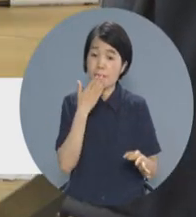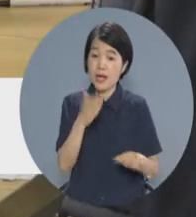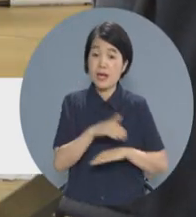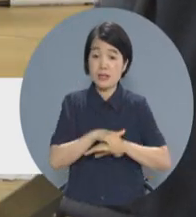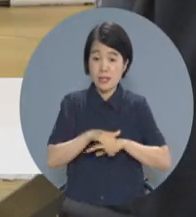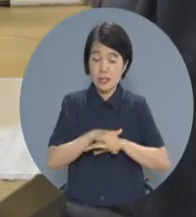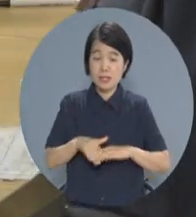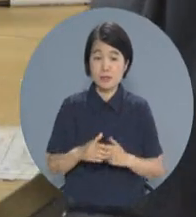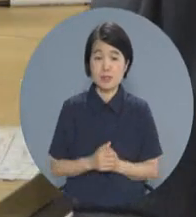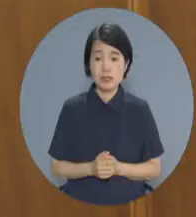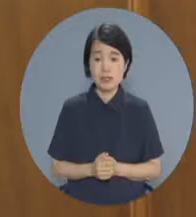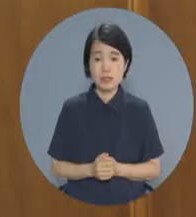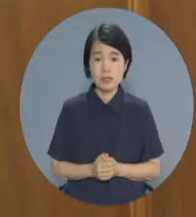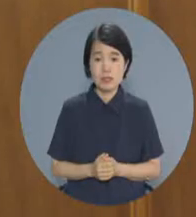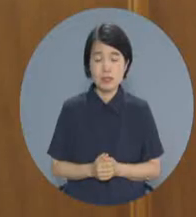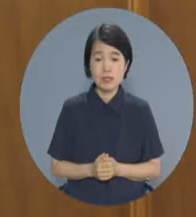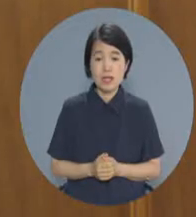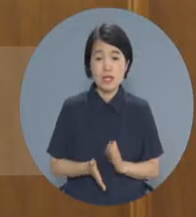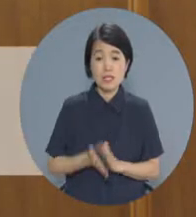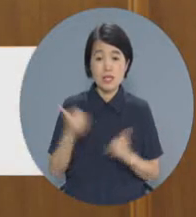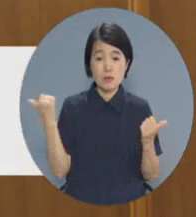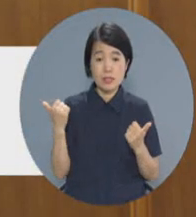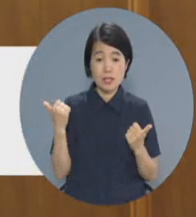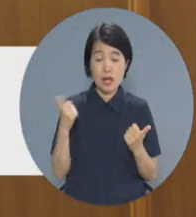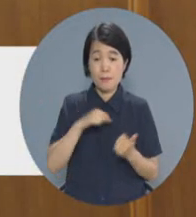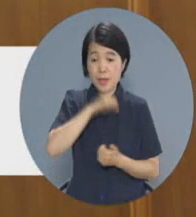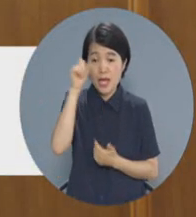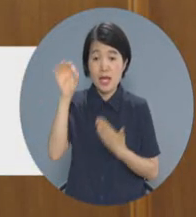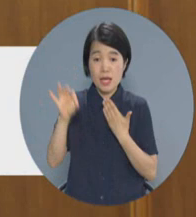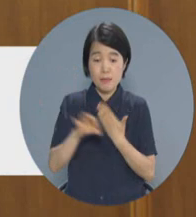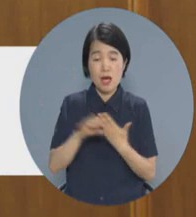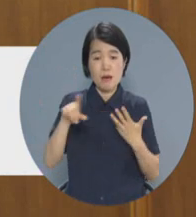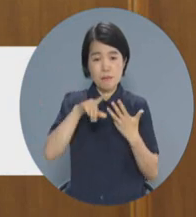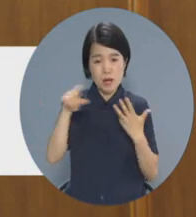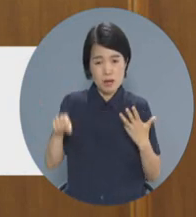계획이라고 덧붙였습니다. 시의회에서 통과를 시키면